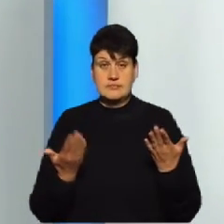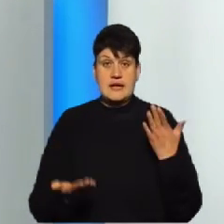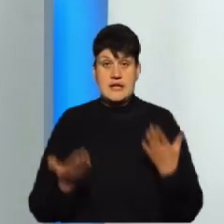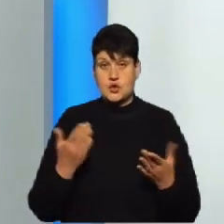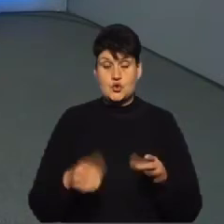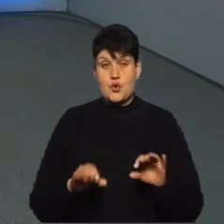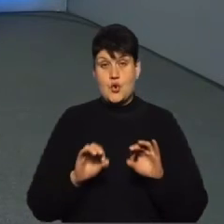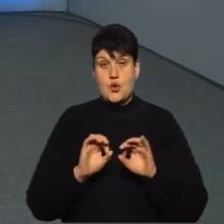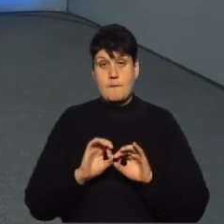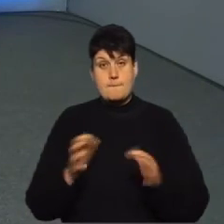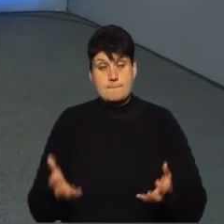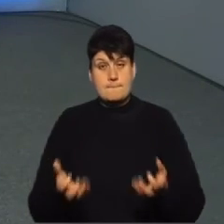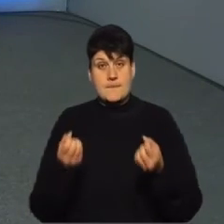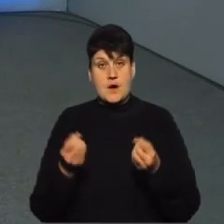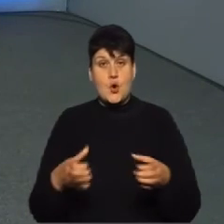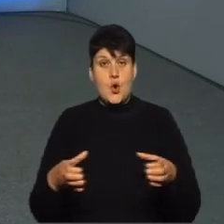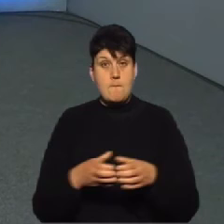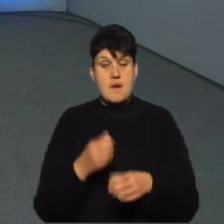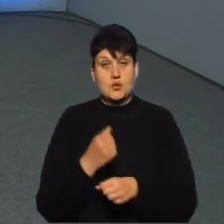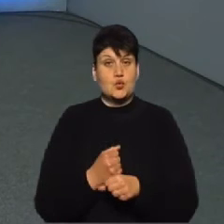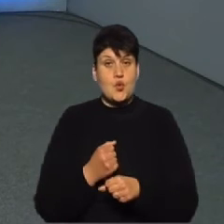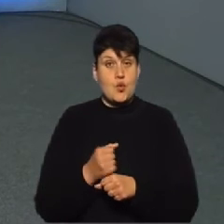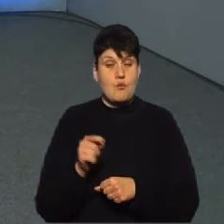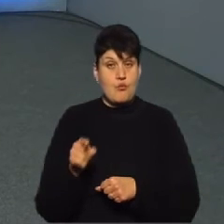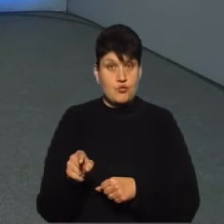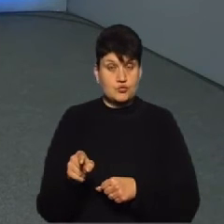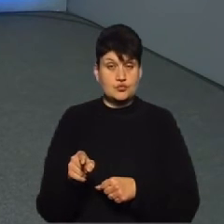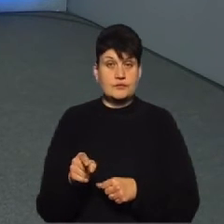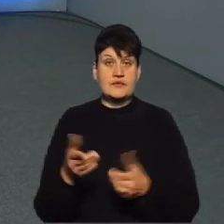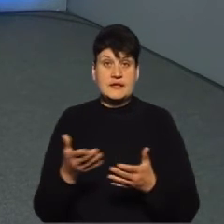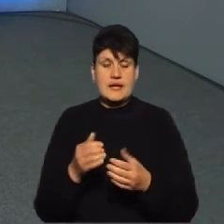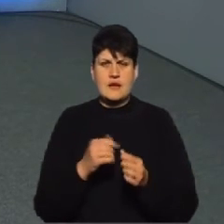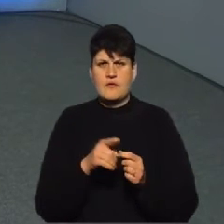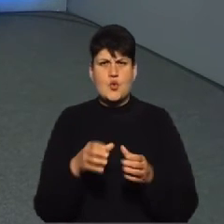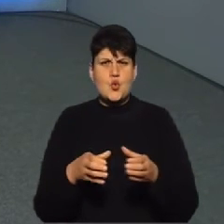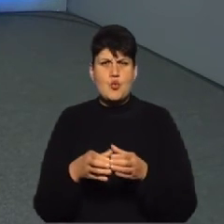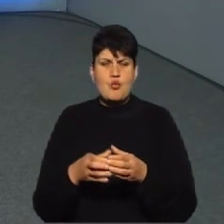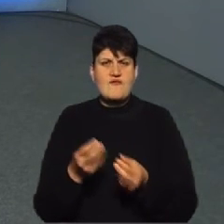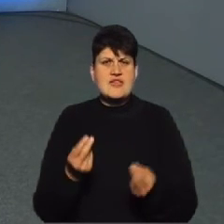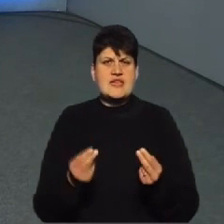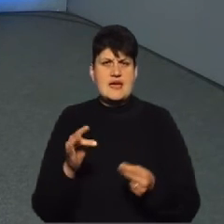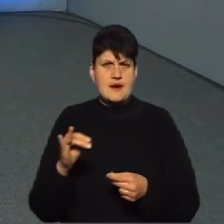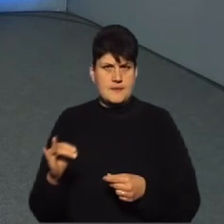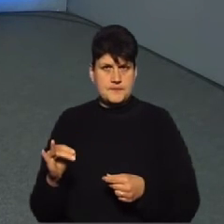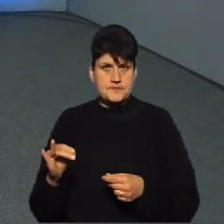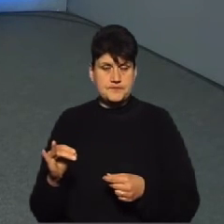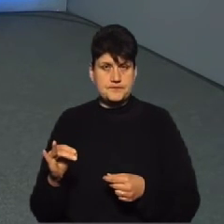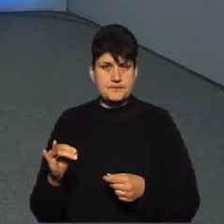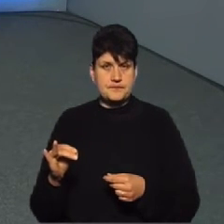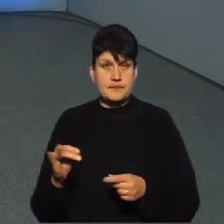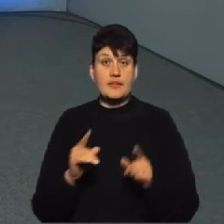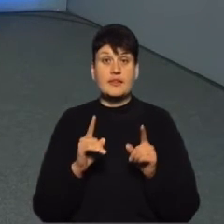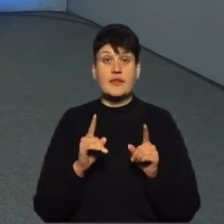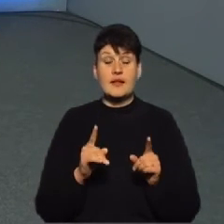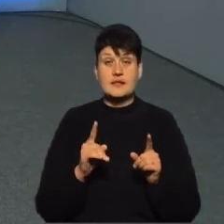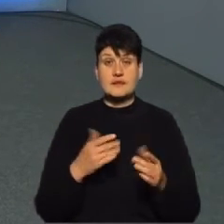командну роботу, де кожен через дитячі місце, групові ігри, навіть ставлення до дітей з